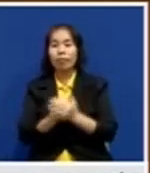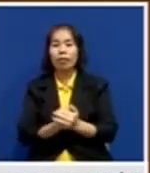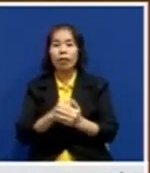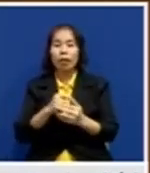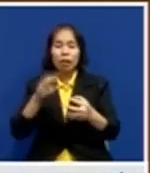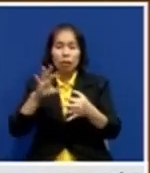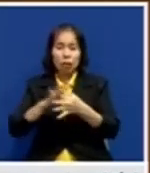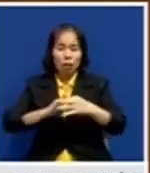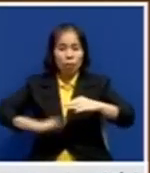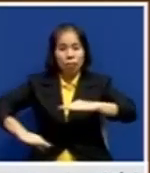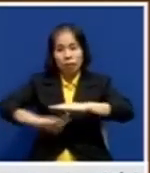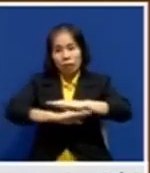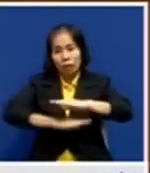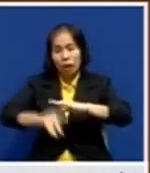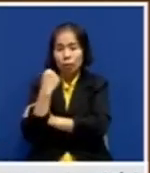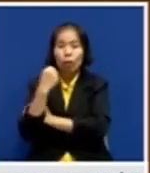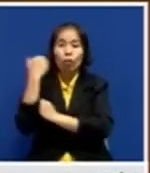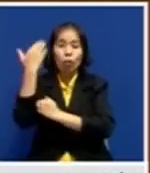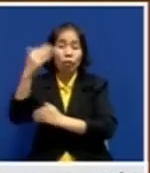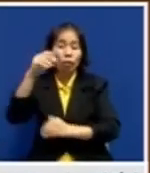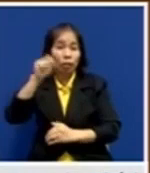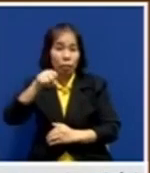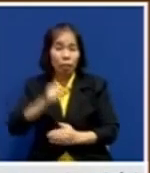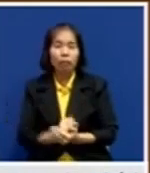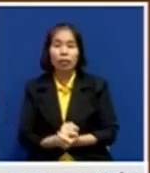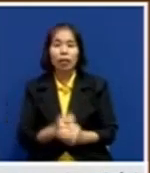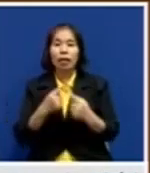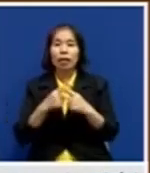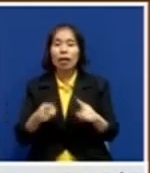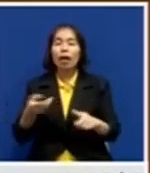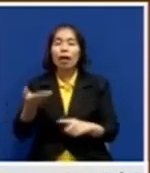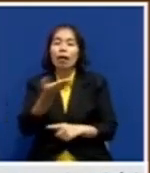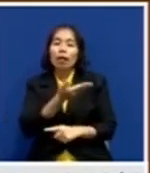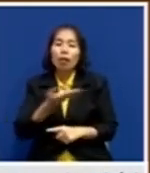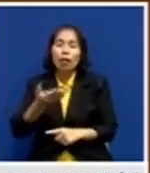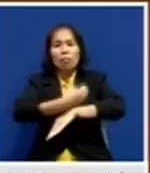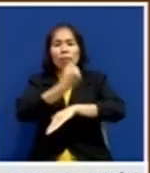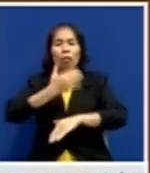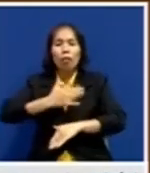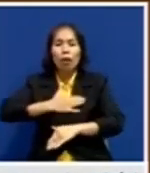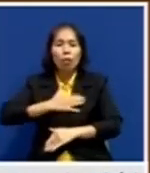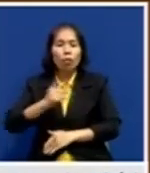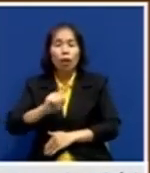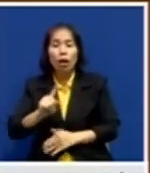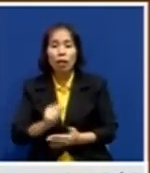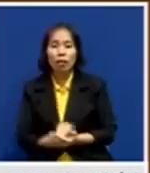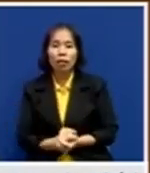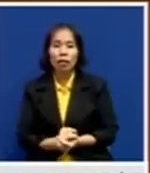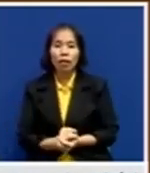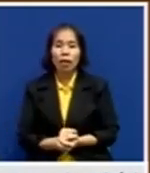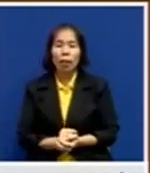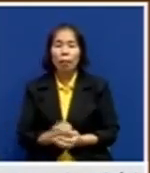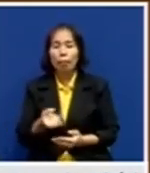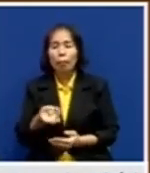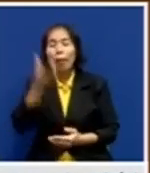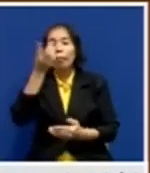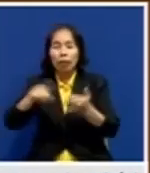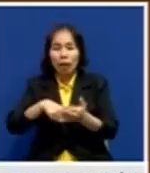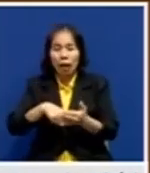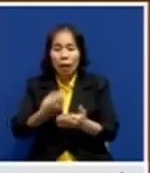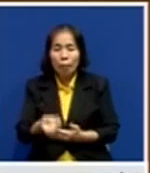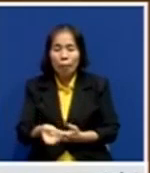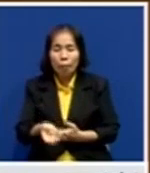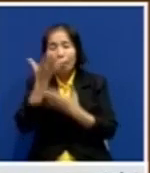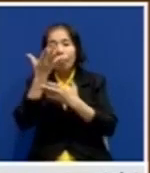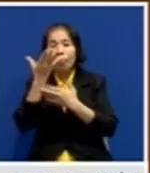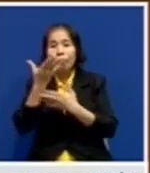านที่แข็งแกร่งมันถึงจะยั่งยืนได้แต่ว่าระบบการเมืองระบบรัฐสภาของเราเนี่ยแป๊บเดียวก็เลือกตั้งแป๊บเดียวรัฐบาลก็ล่ม